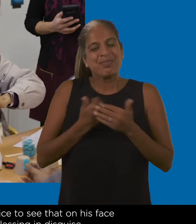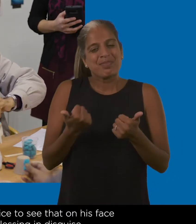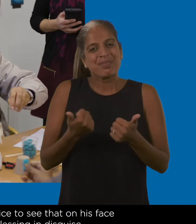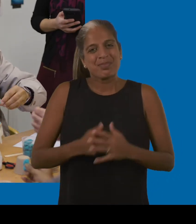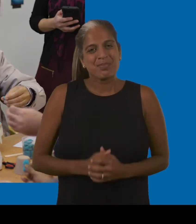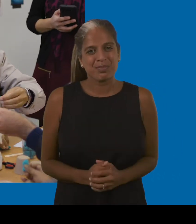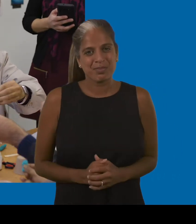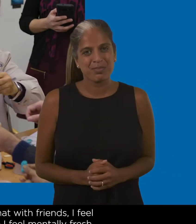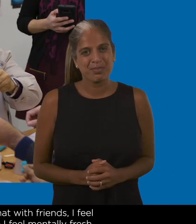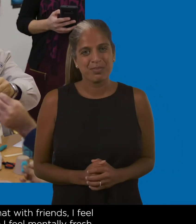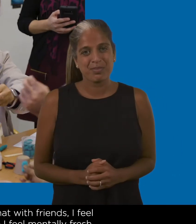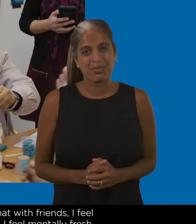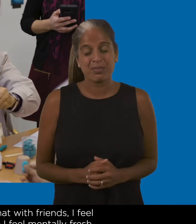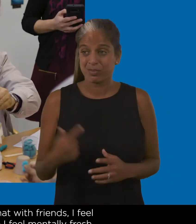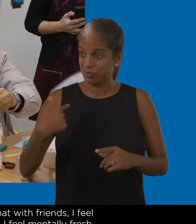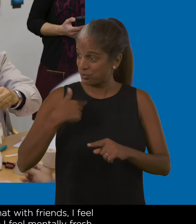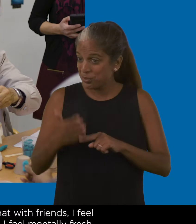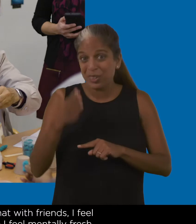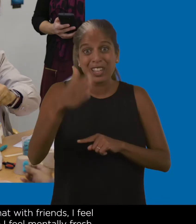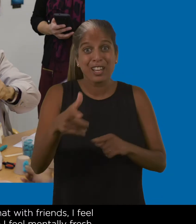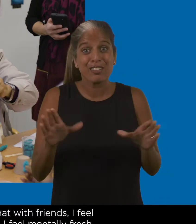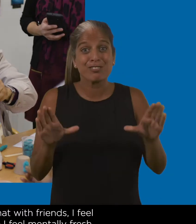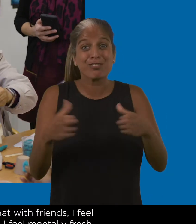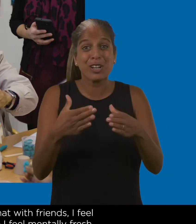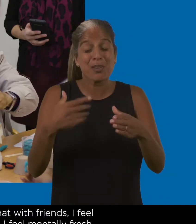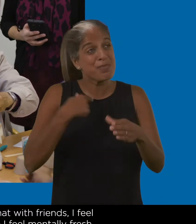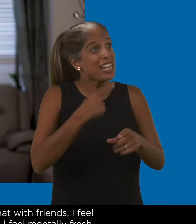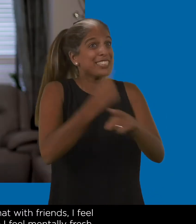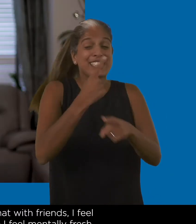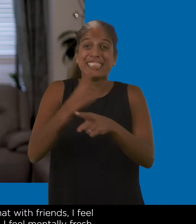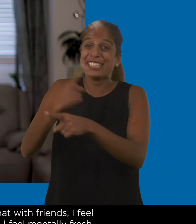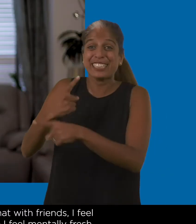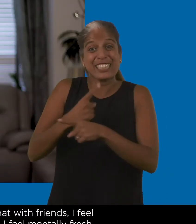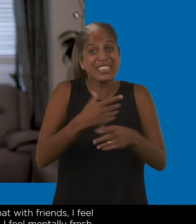disguise. मैंने ग्रुप में जाता हूँ तो